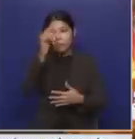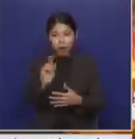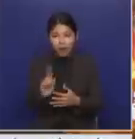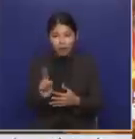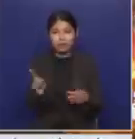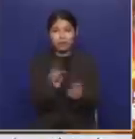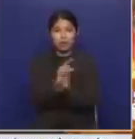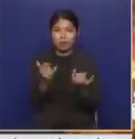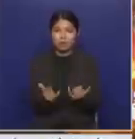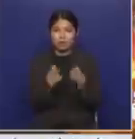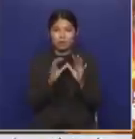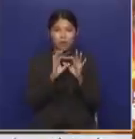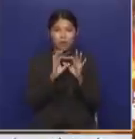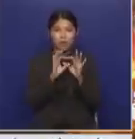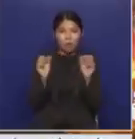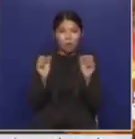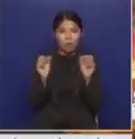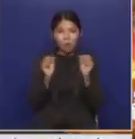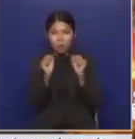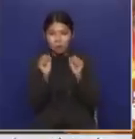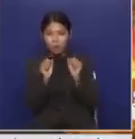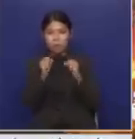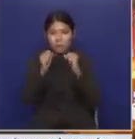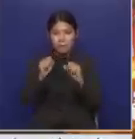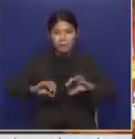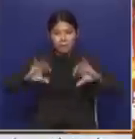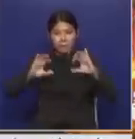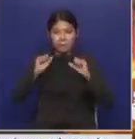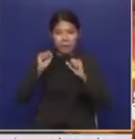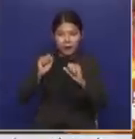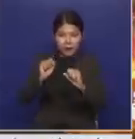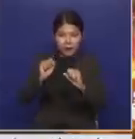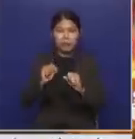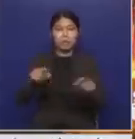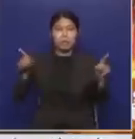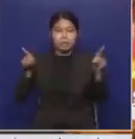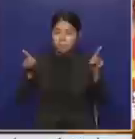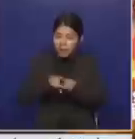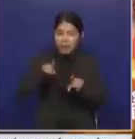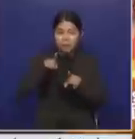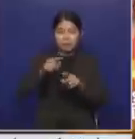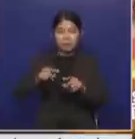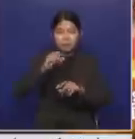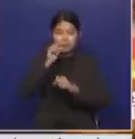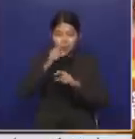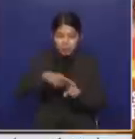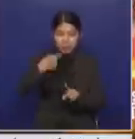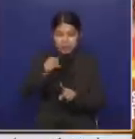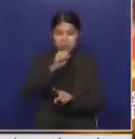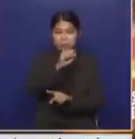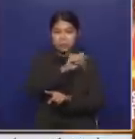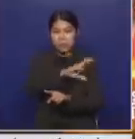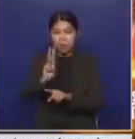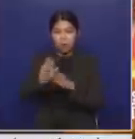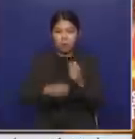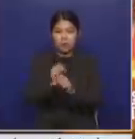นี้กำลังกังวลว่าเป็นความพยายามที่จะปิดซ้ำเหตุการณ์ 6ตุลา 19ซึ่งครั้งนั้นครับท่านประธาน